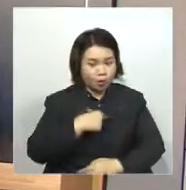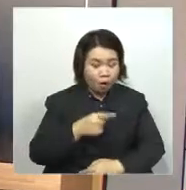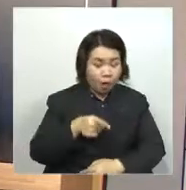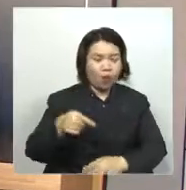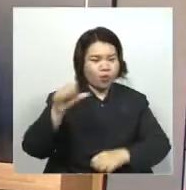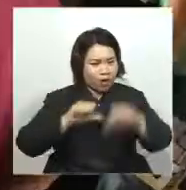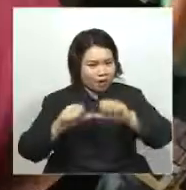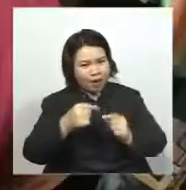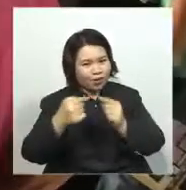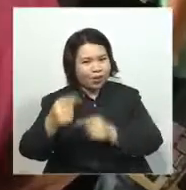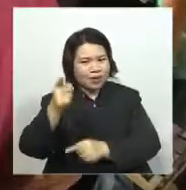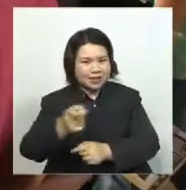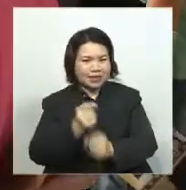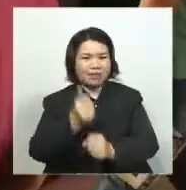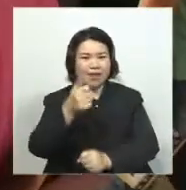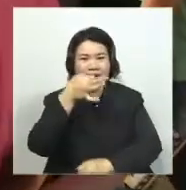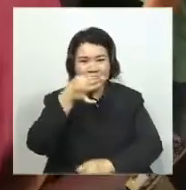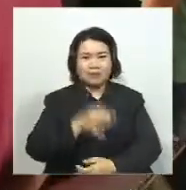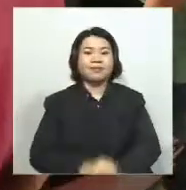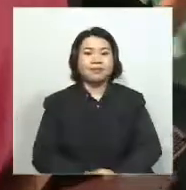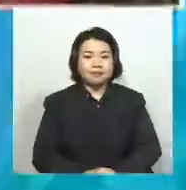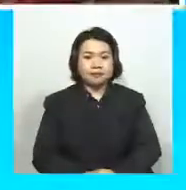แล้วก็ได้ร่วมกิจกรรมจริงๆด้วยค่ะ